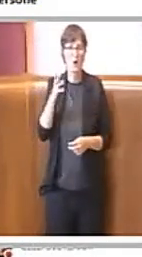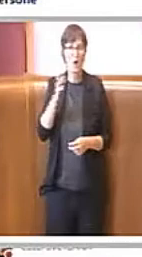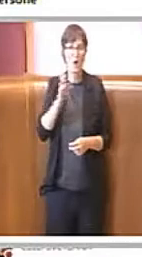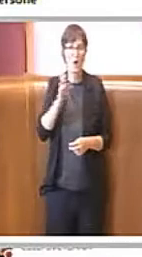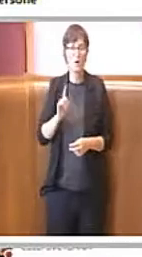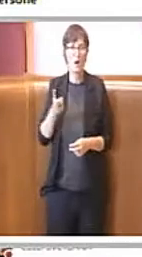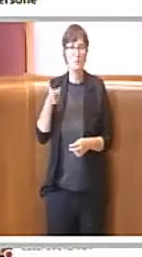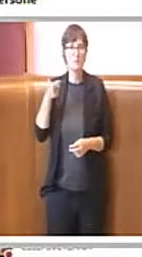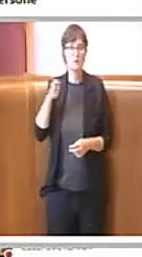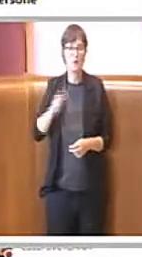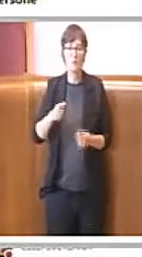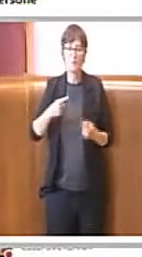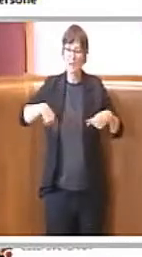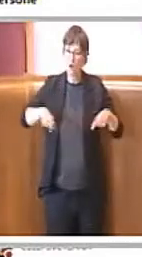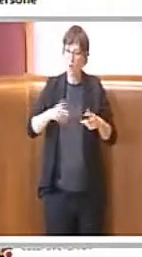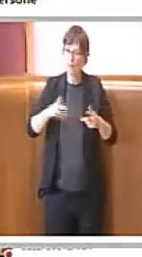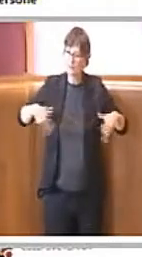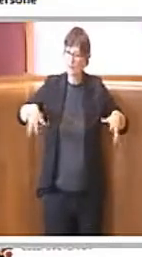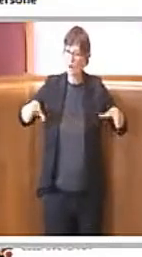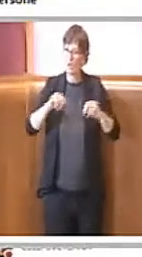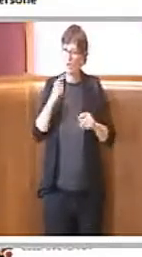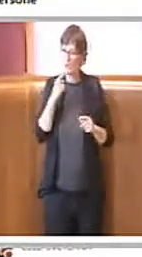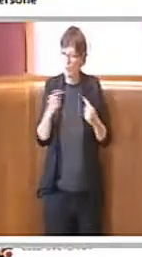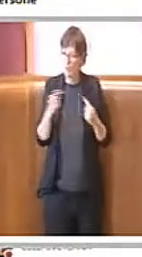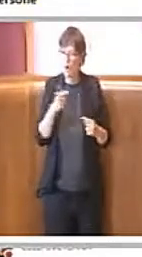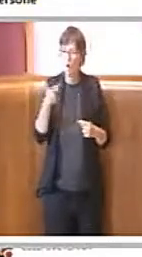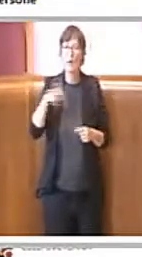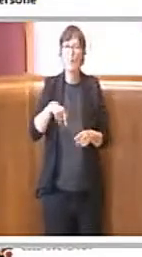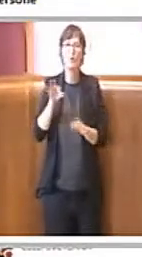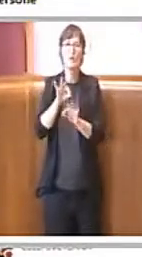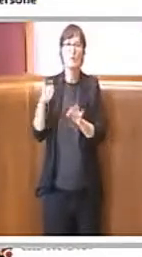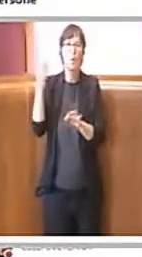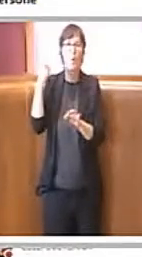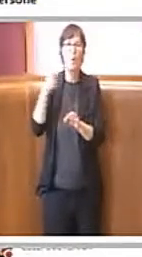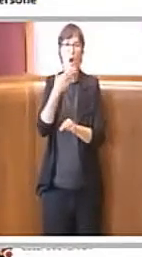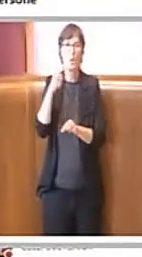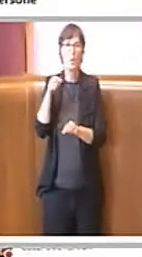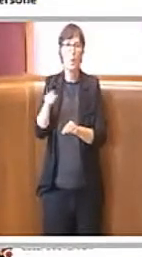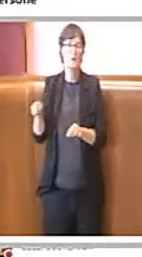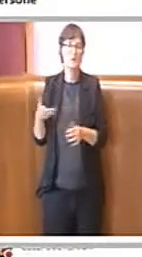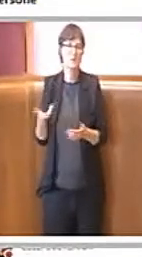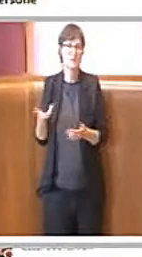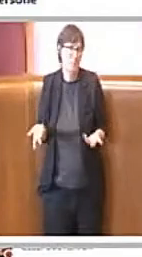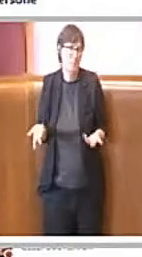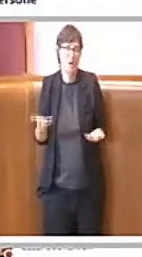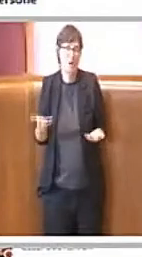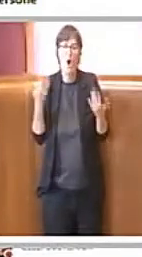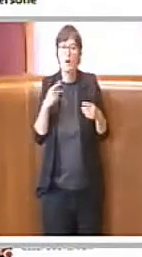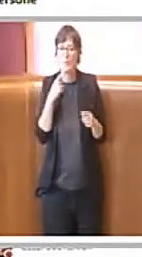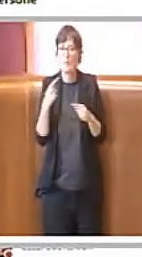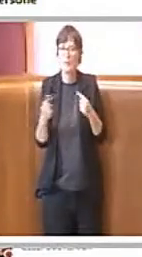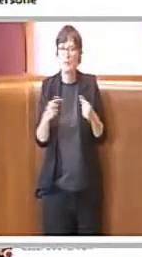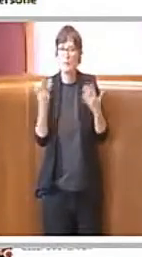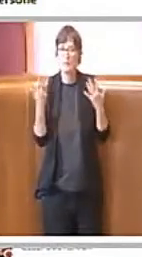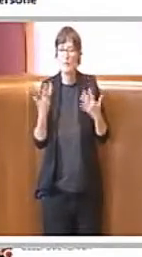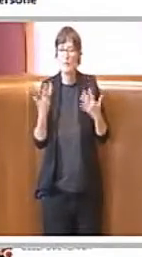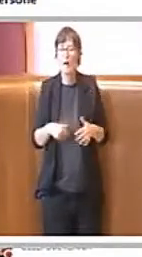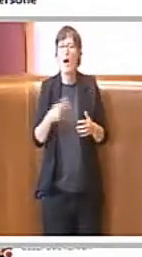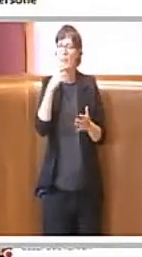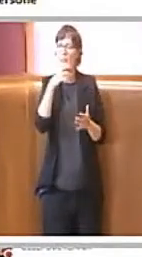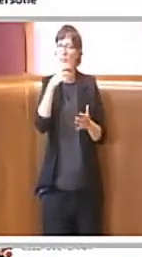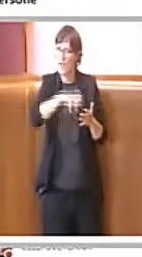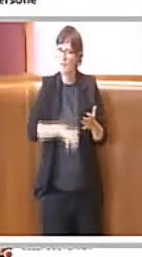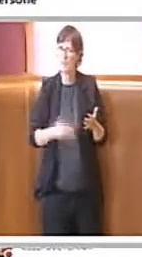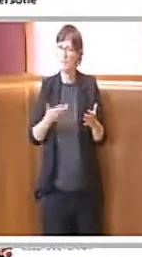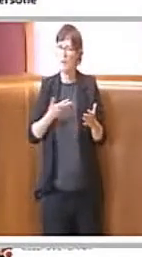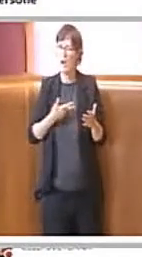in commissione per ritrattarla di nuovo per gli assenti. Insomma, è stata trattata, ci sono i verbali e la questione mi sembra anche,